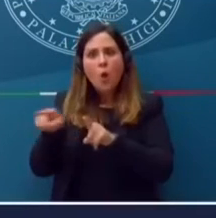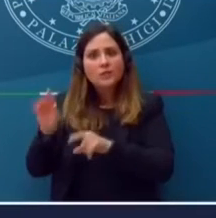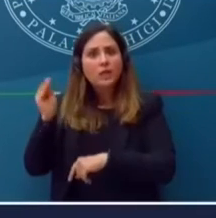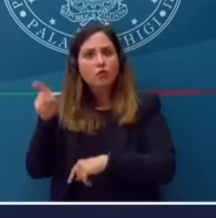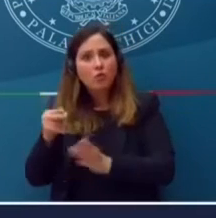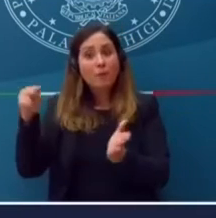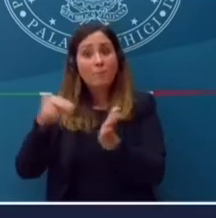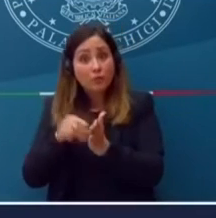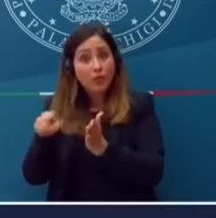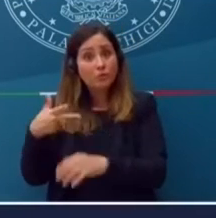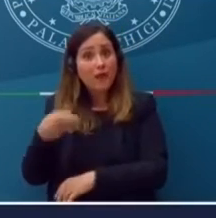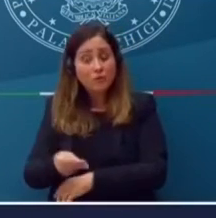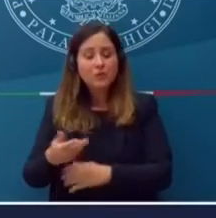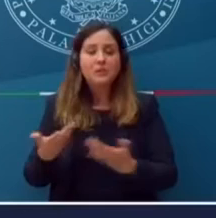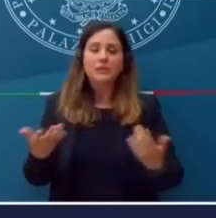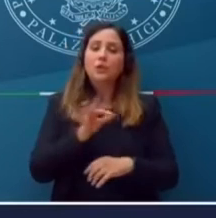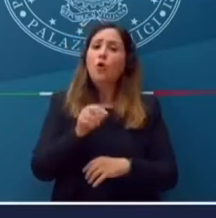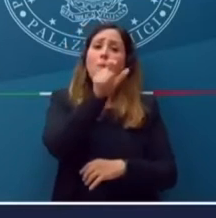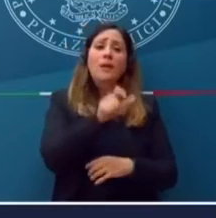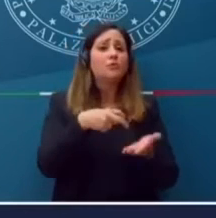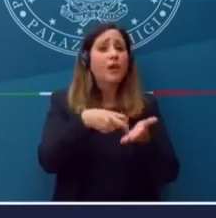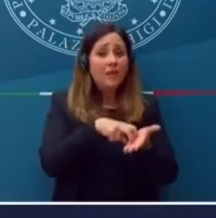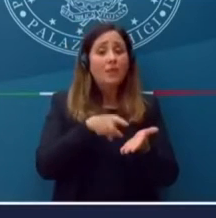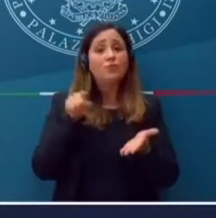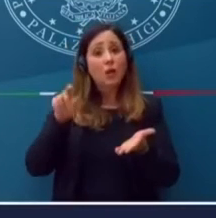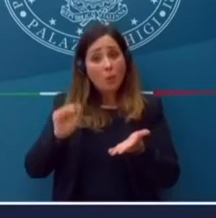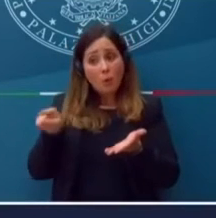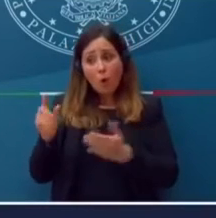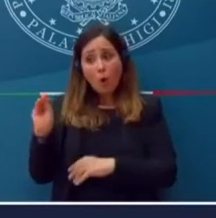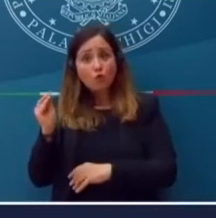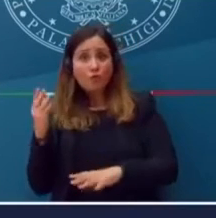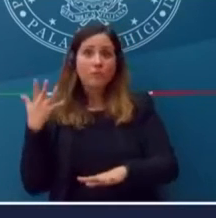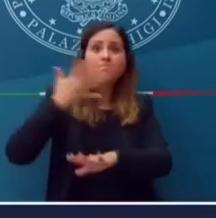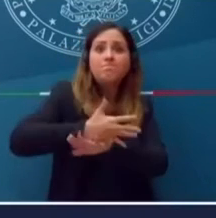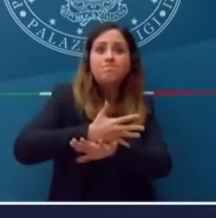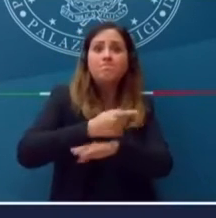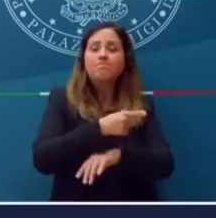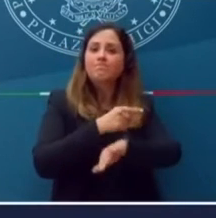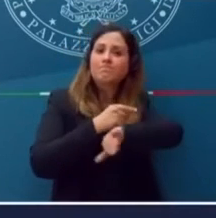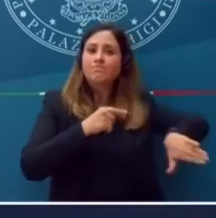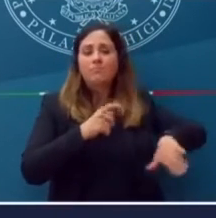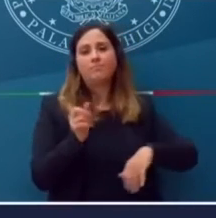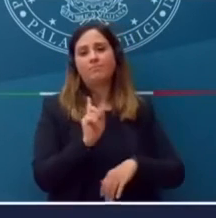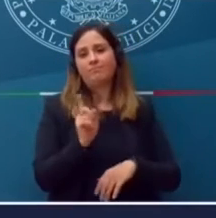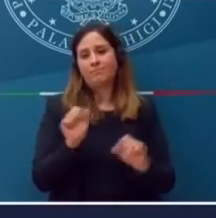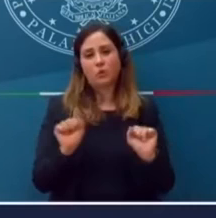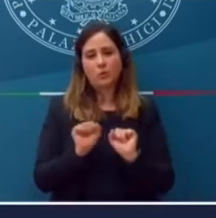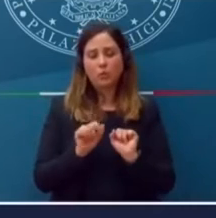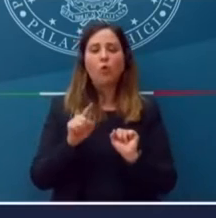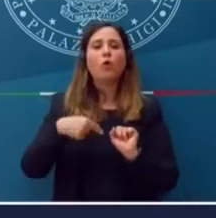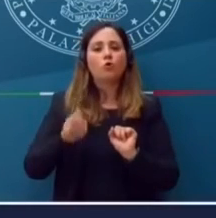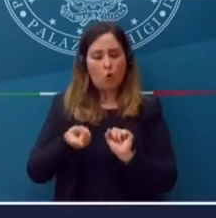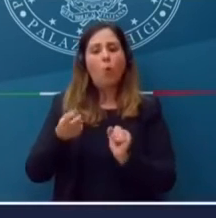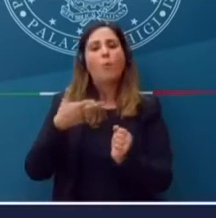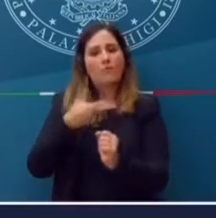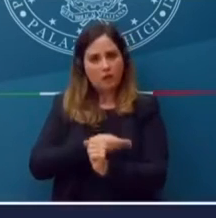una persona fragile? Quindi questo è il primo messaggio che vorrei mandarvi, poi parlerò ancora dei vaccini, vorrei lasciare la parola al professor